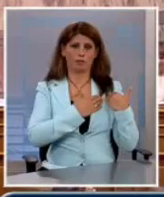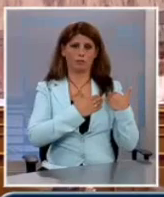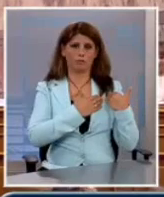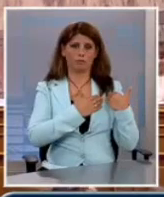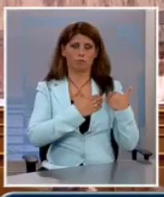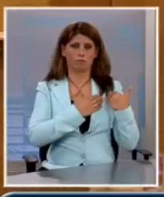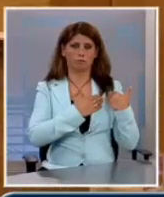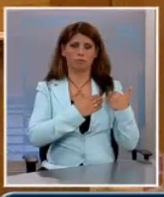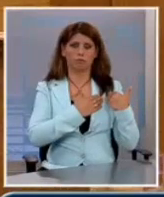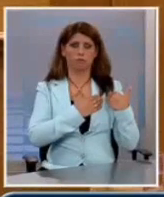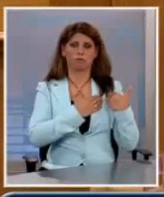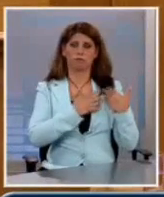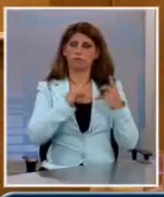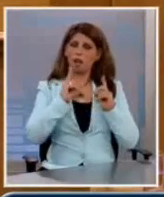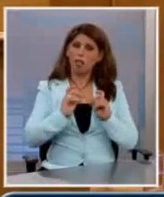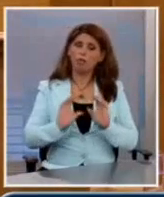καθήκοντα στο κενό.